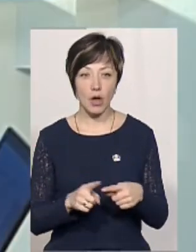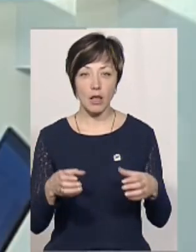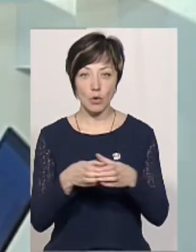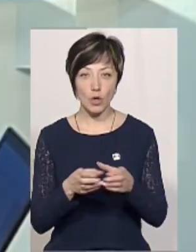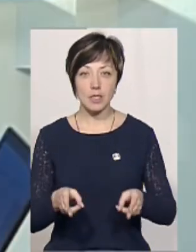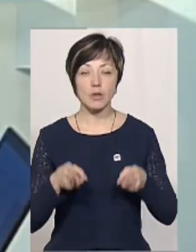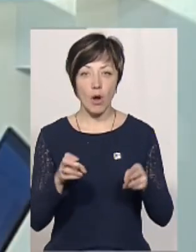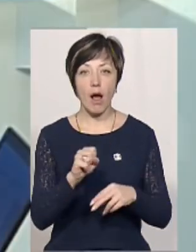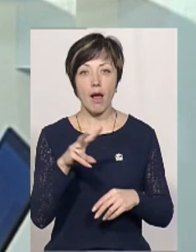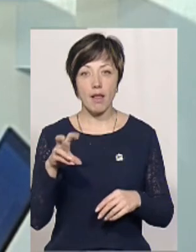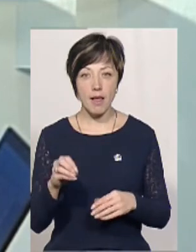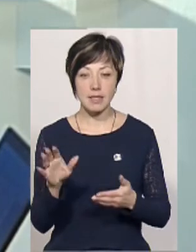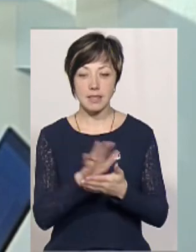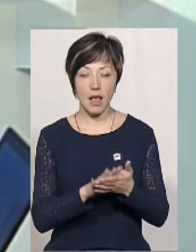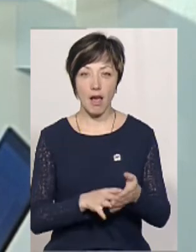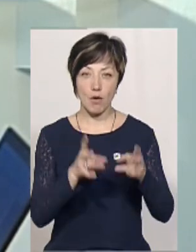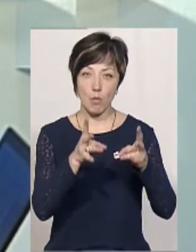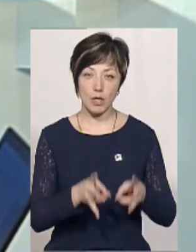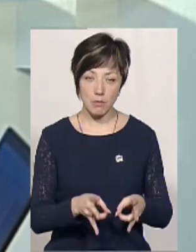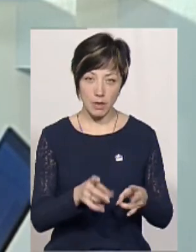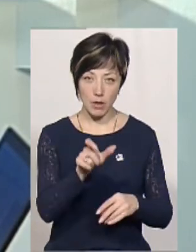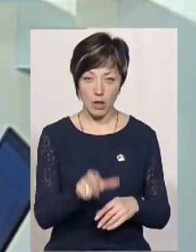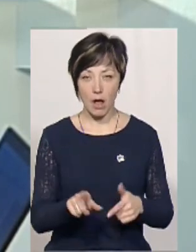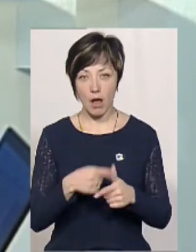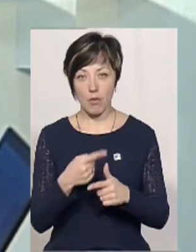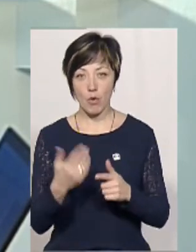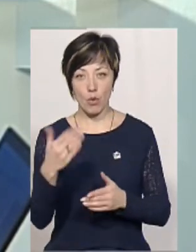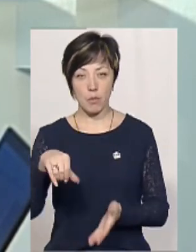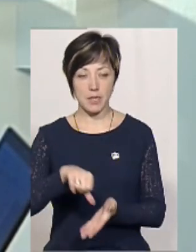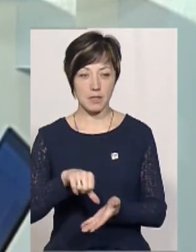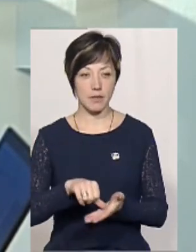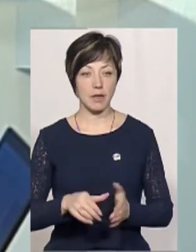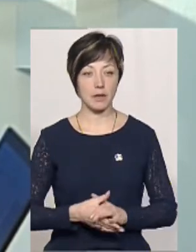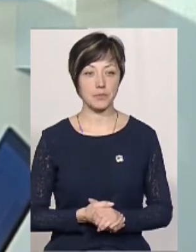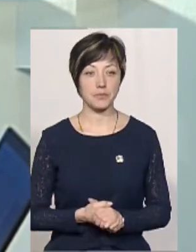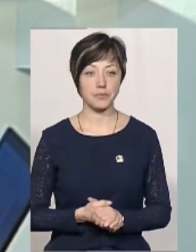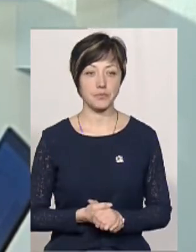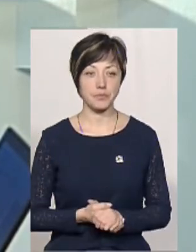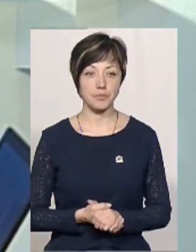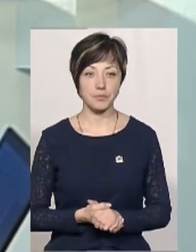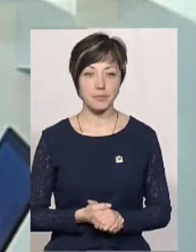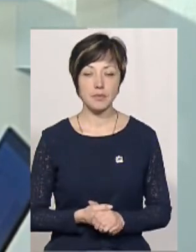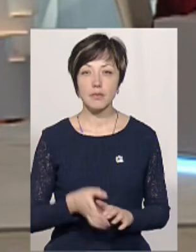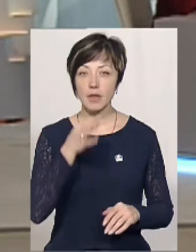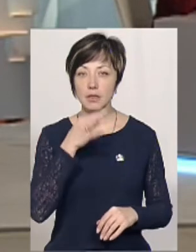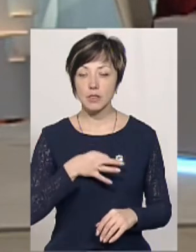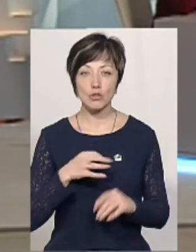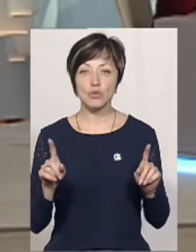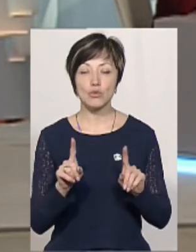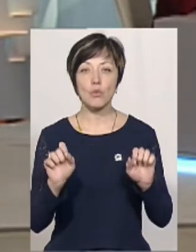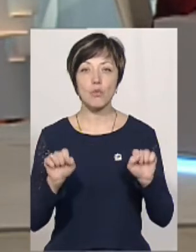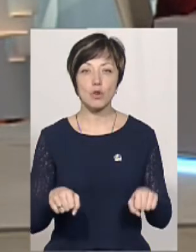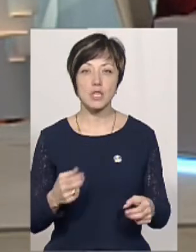категорії злочинів, але тільки із заяви потерпілого або його представника. Скажіть, що